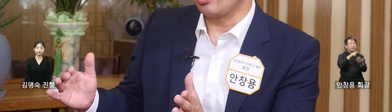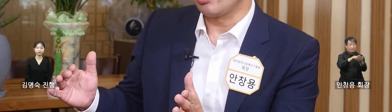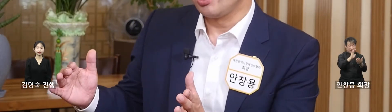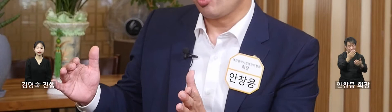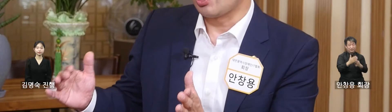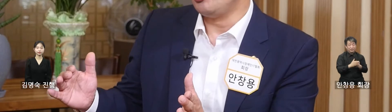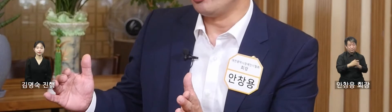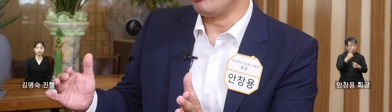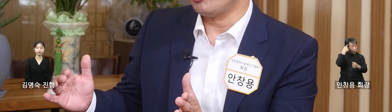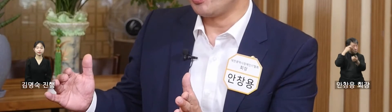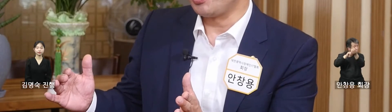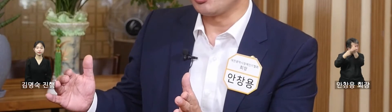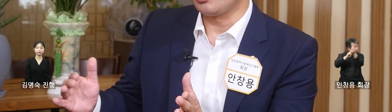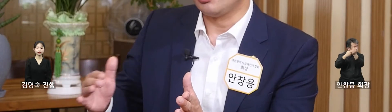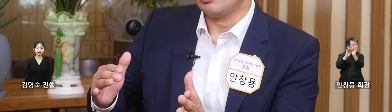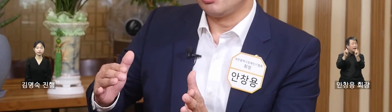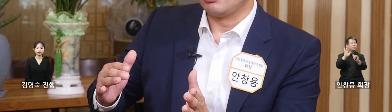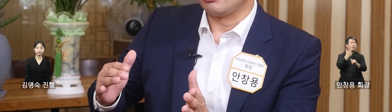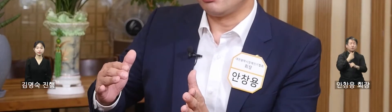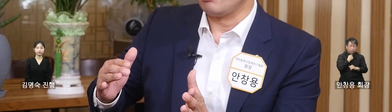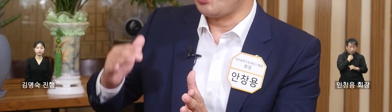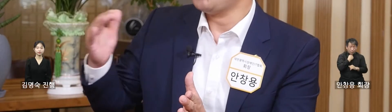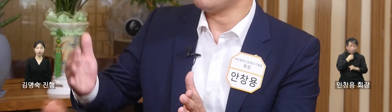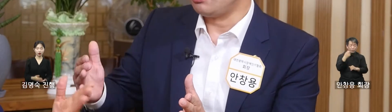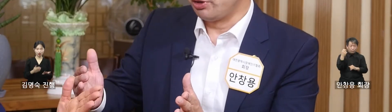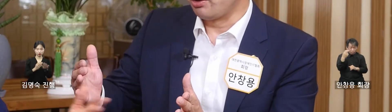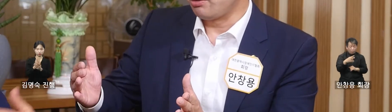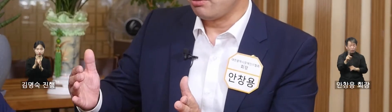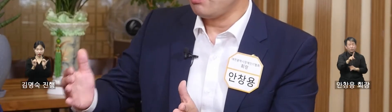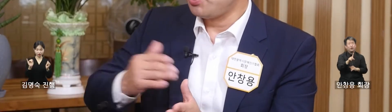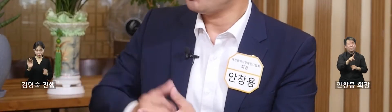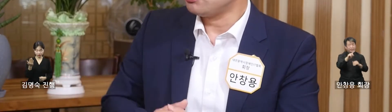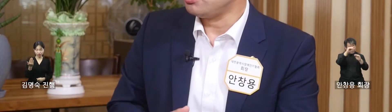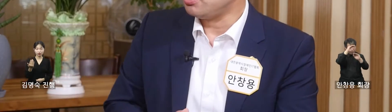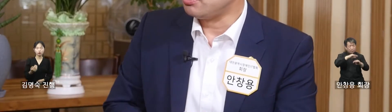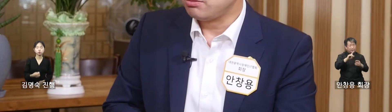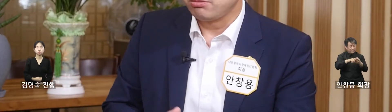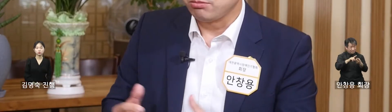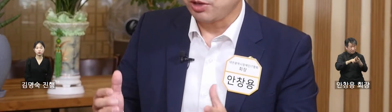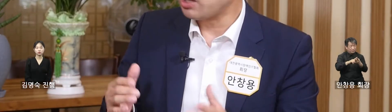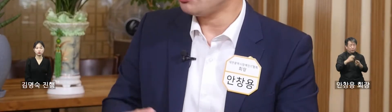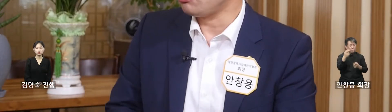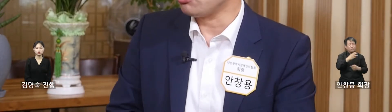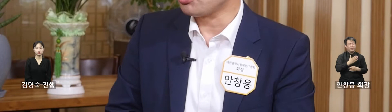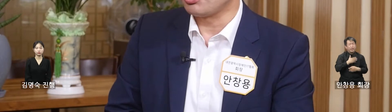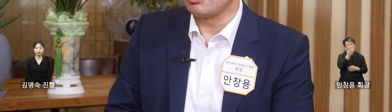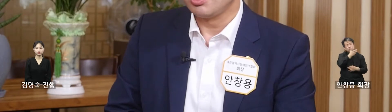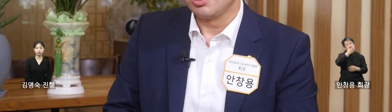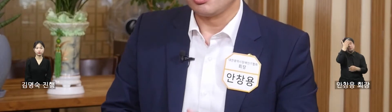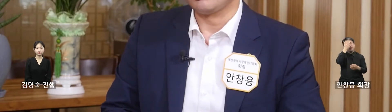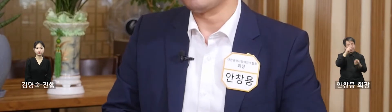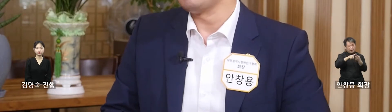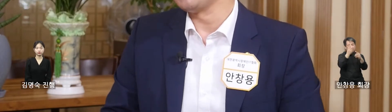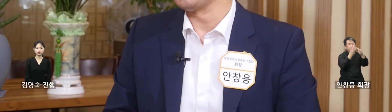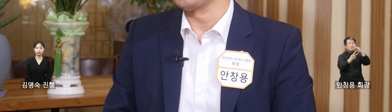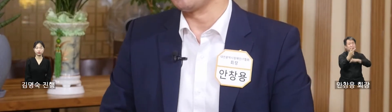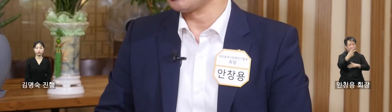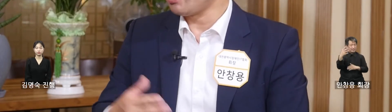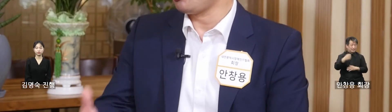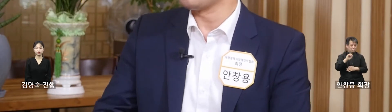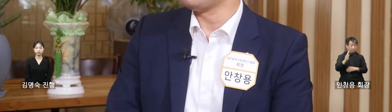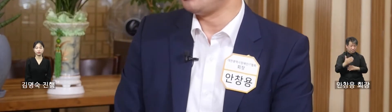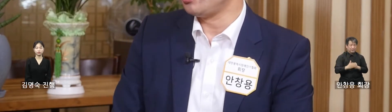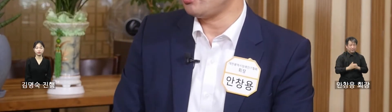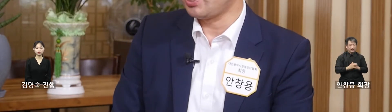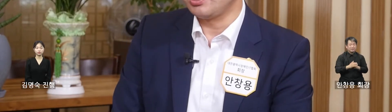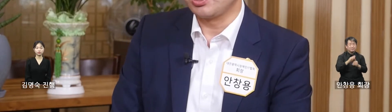자기 이제 관련 부분에 대해서 전문가가 되겠다. 비전을 갖게 되는 거죠. 그러면서 저희가